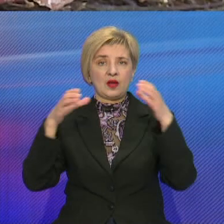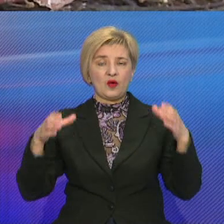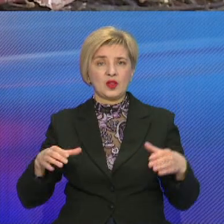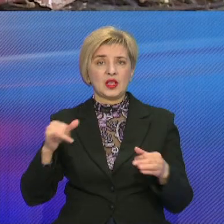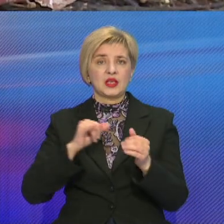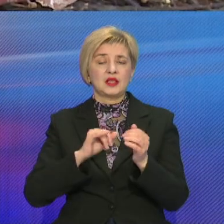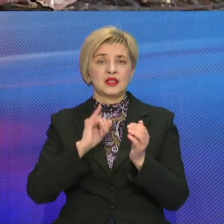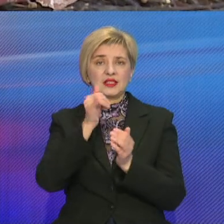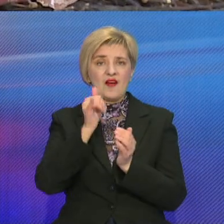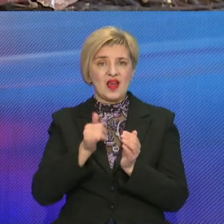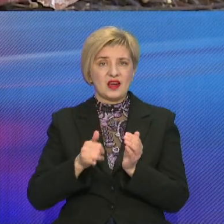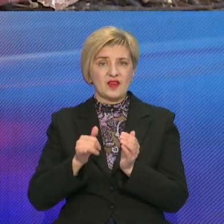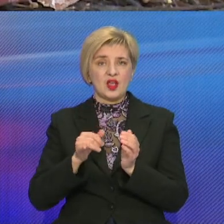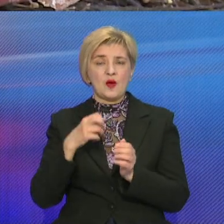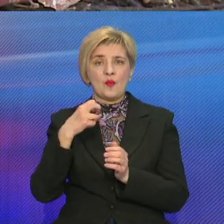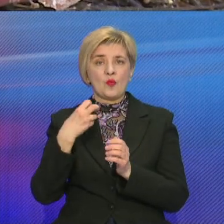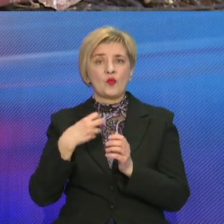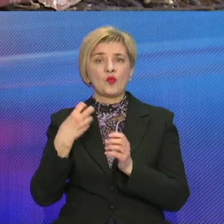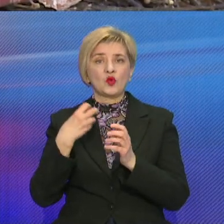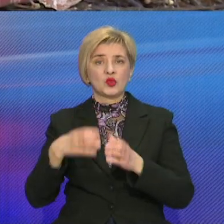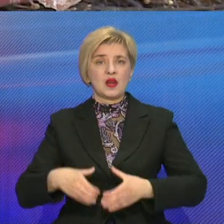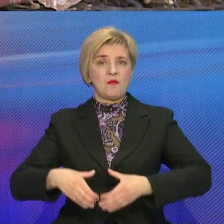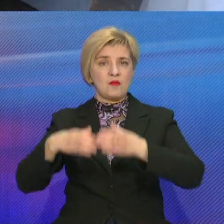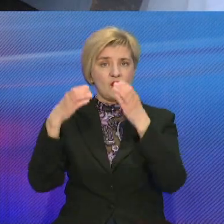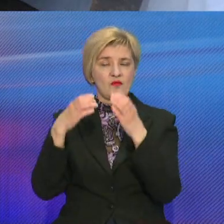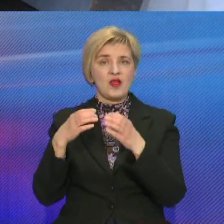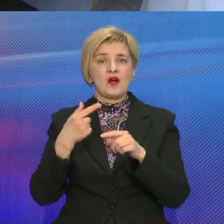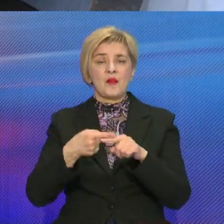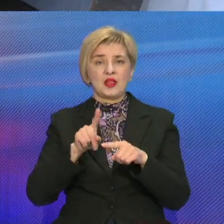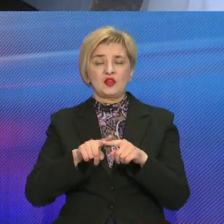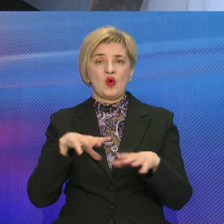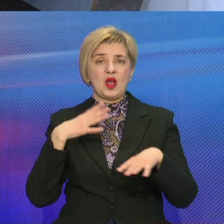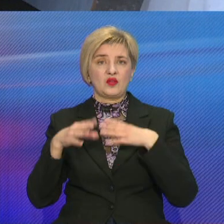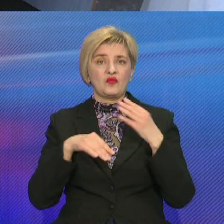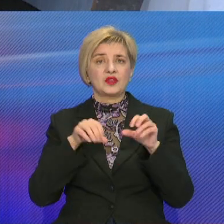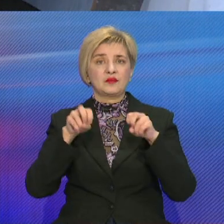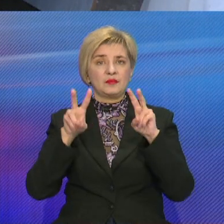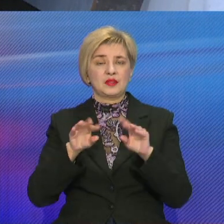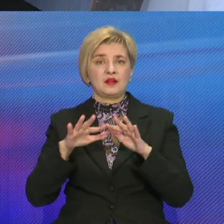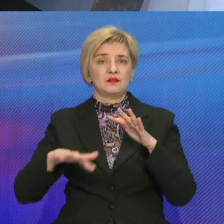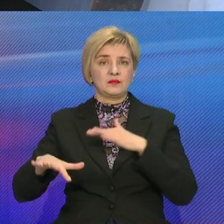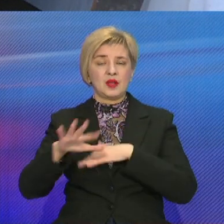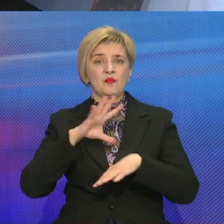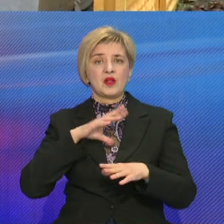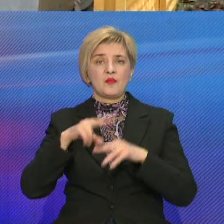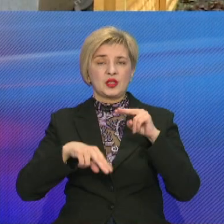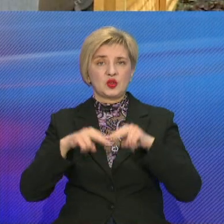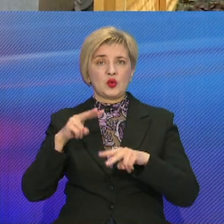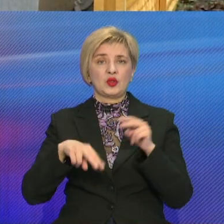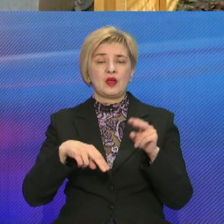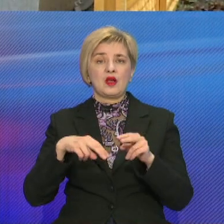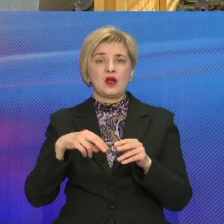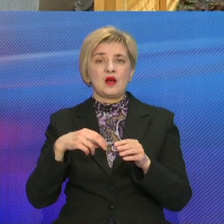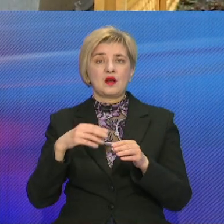мусоропроводов. Безусловно, под это уже готовилась вся инфраструктура, в том числе был построен мусоросортировочный завод,